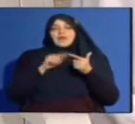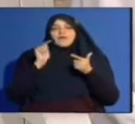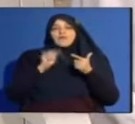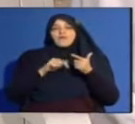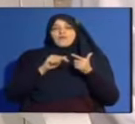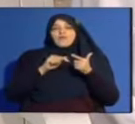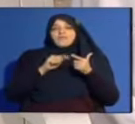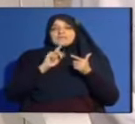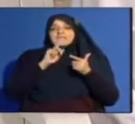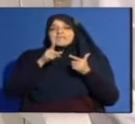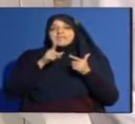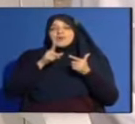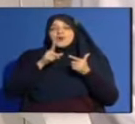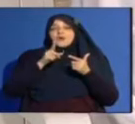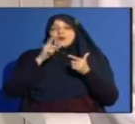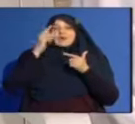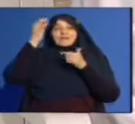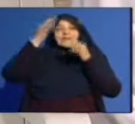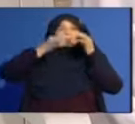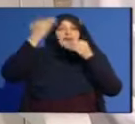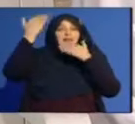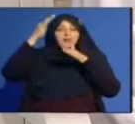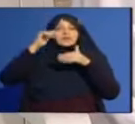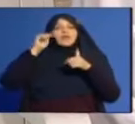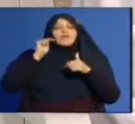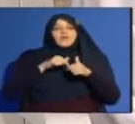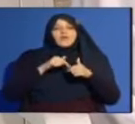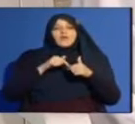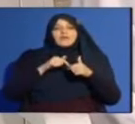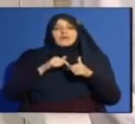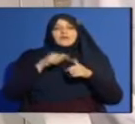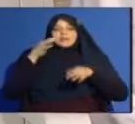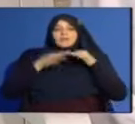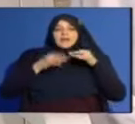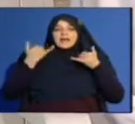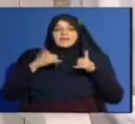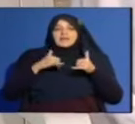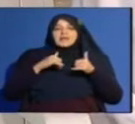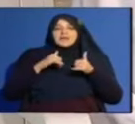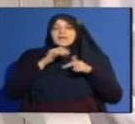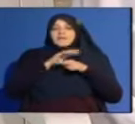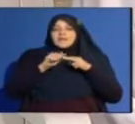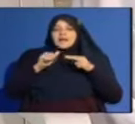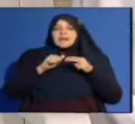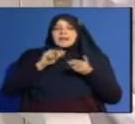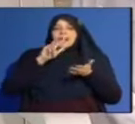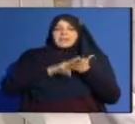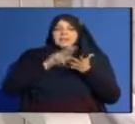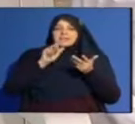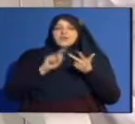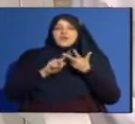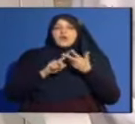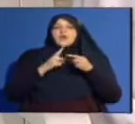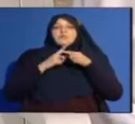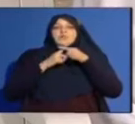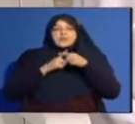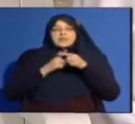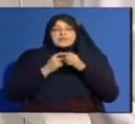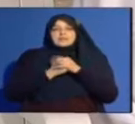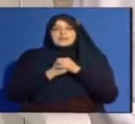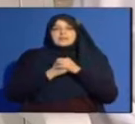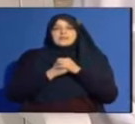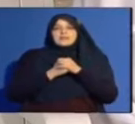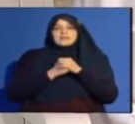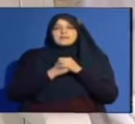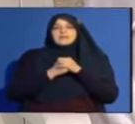حكما أو قرارا قضائيا صادر في الجزائر أن يكون ذلك الحكم أن يحظى